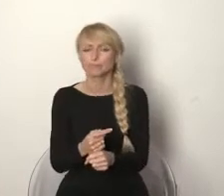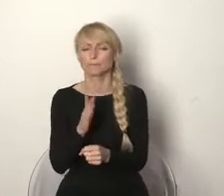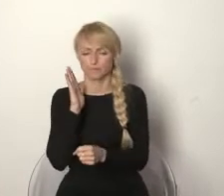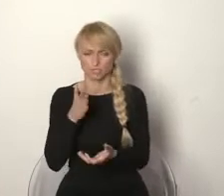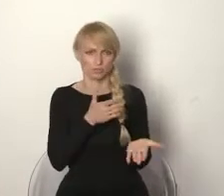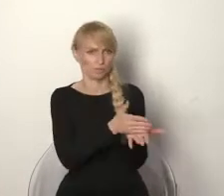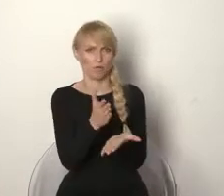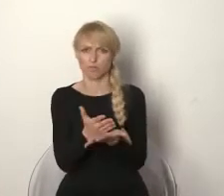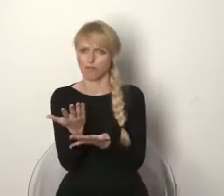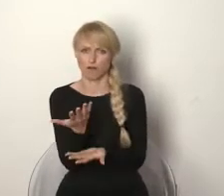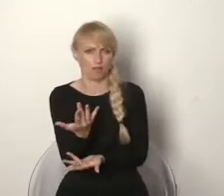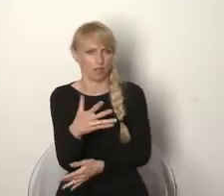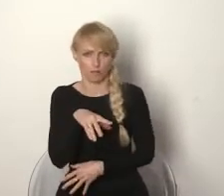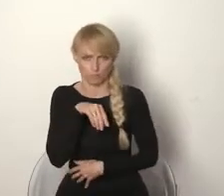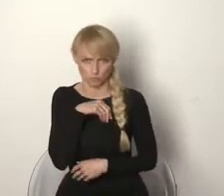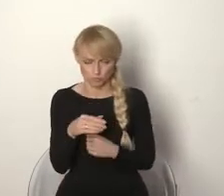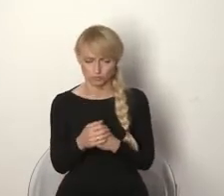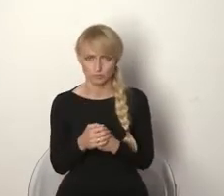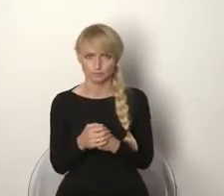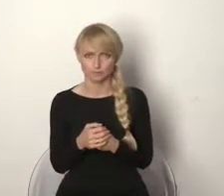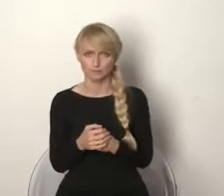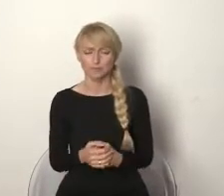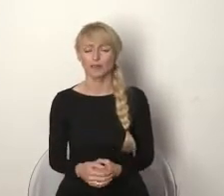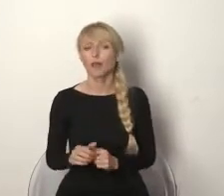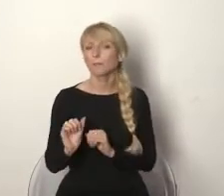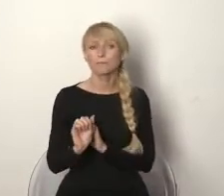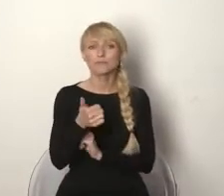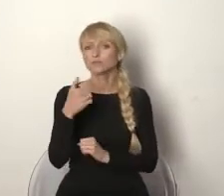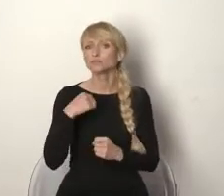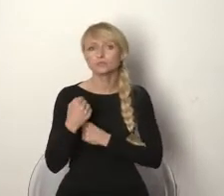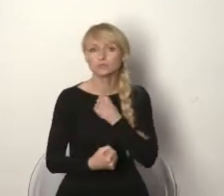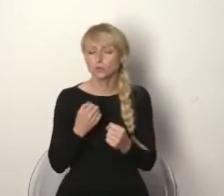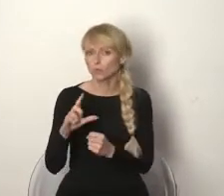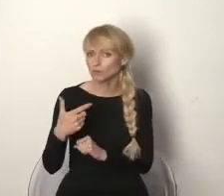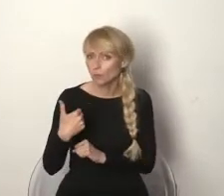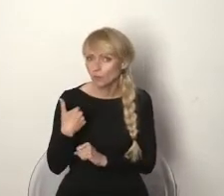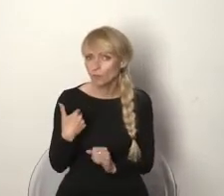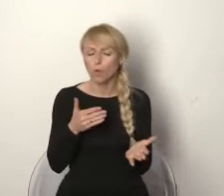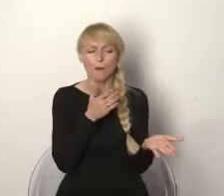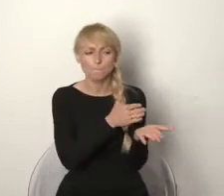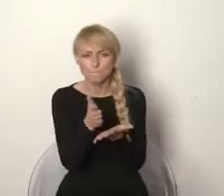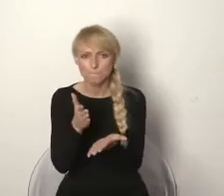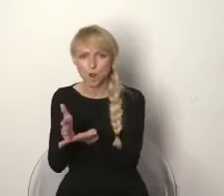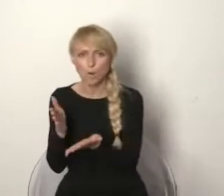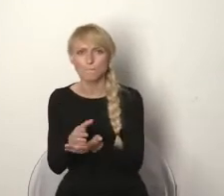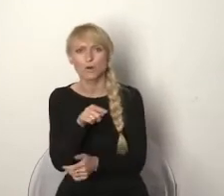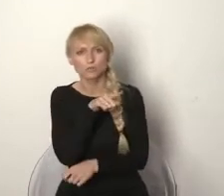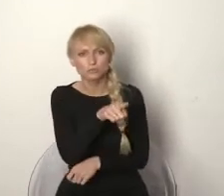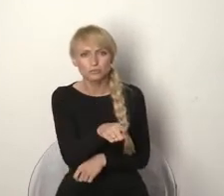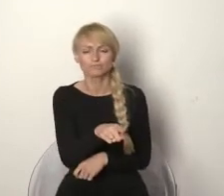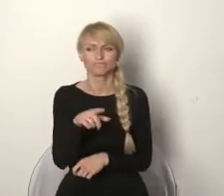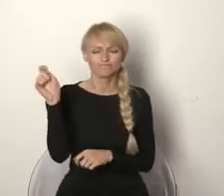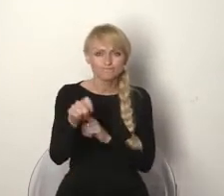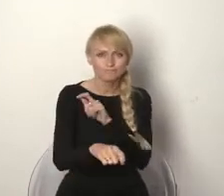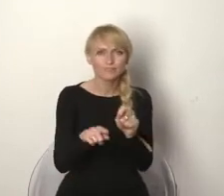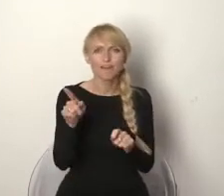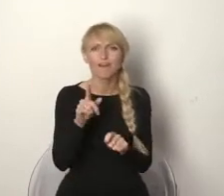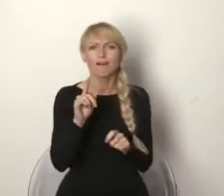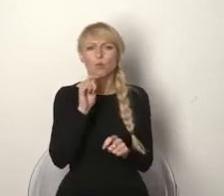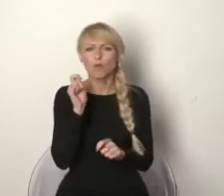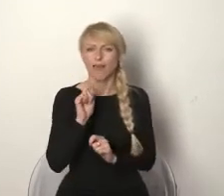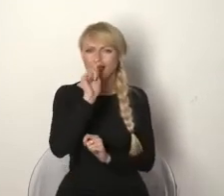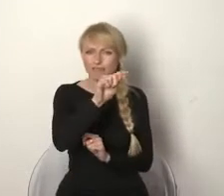możemy. Pierwszym takim bardzo istotnym dla nas działaniem była pomoc w sprowadzeniu pracowników. Mamy też na Ukrainie